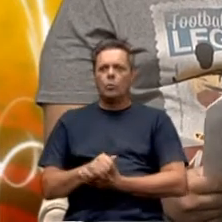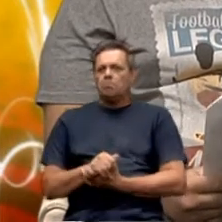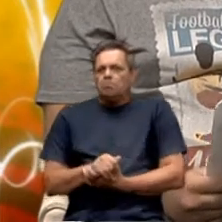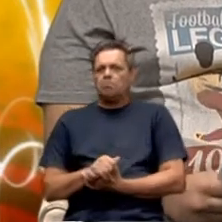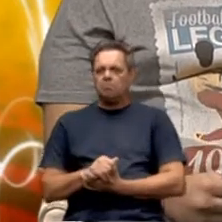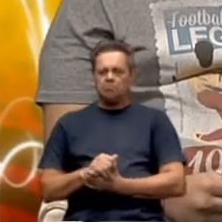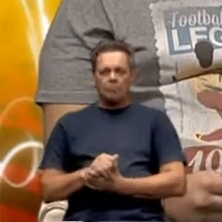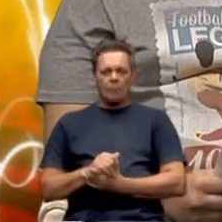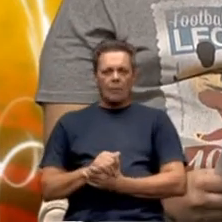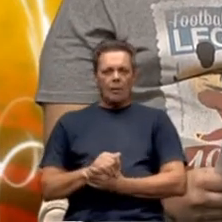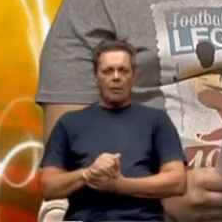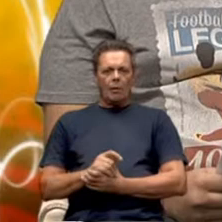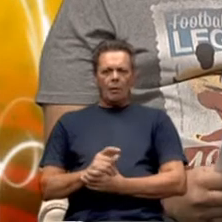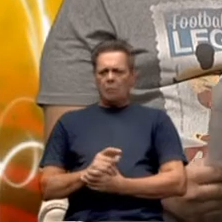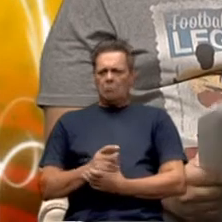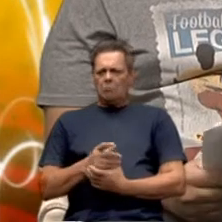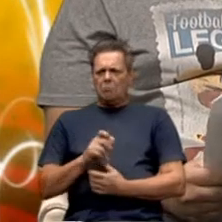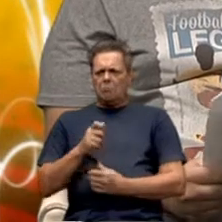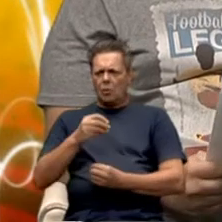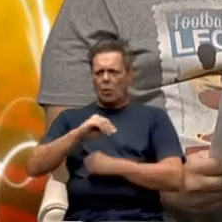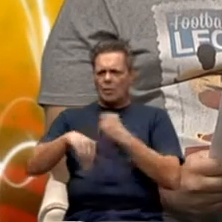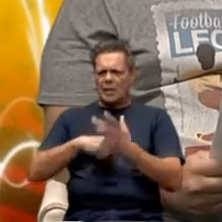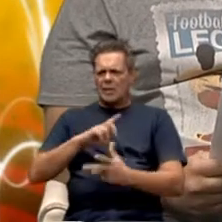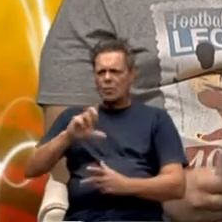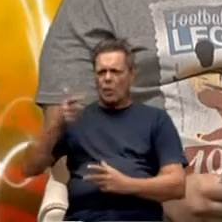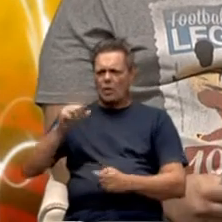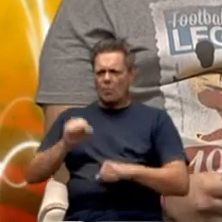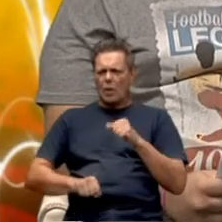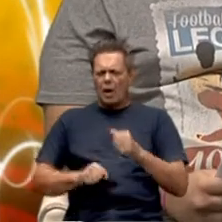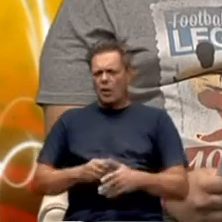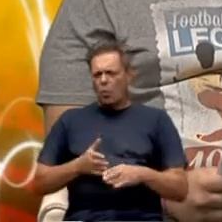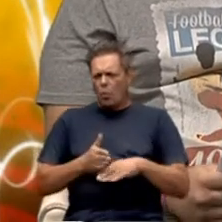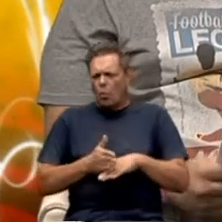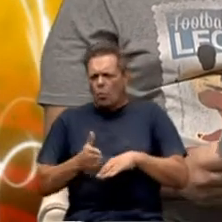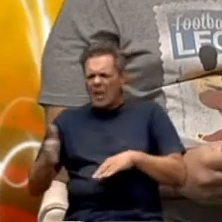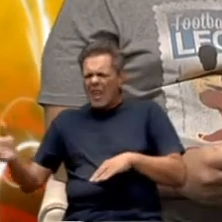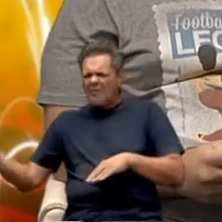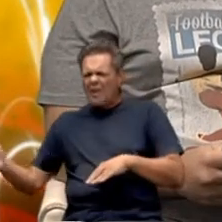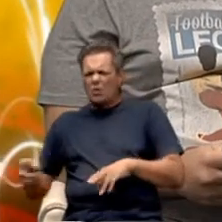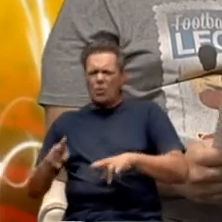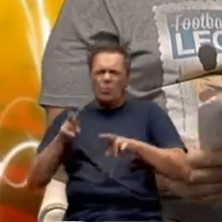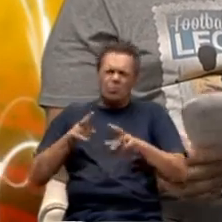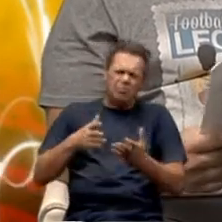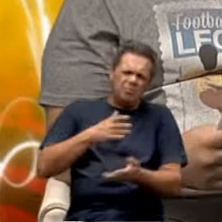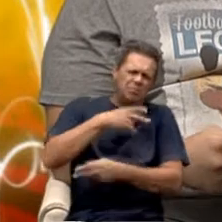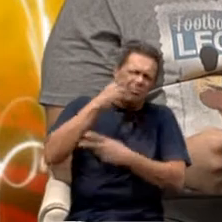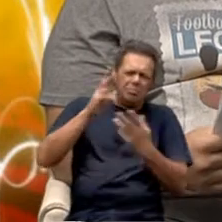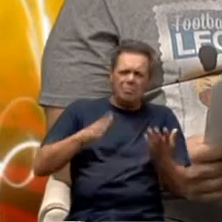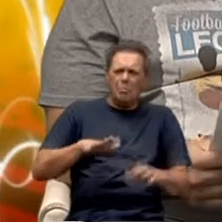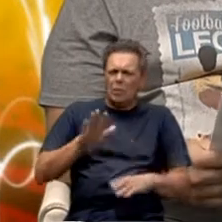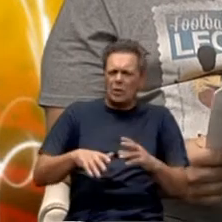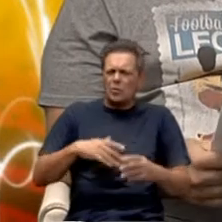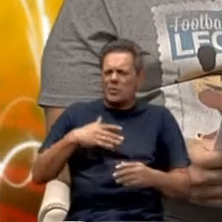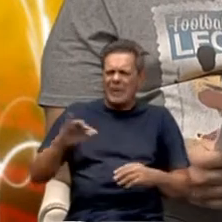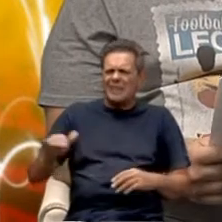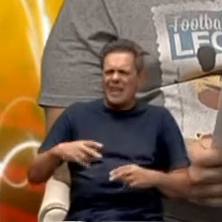došli u školu, drugčije se ponašali, udaljavali se cijeli razred. Imali su, ne znam, se možda ta djeca bojala da nije ili zarazno ili